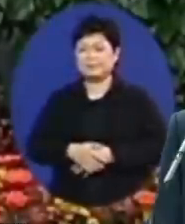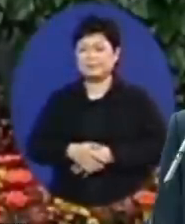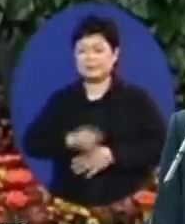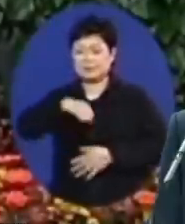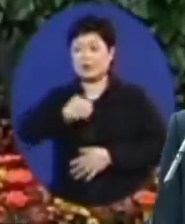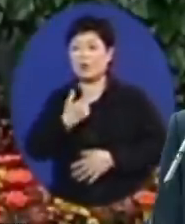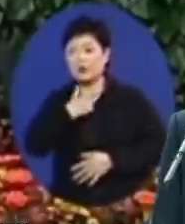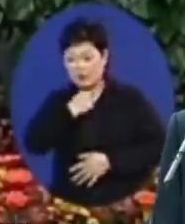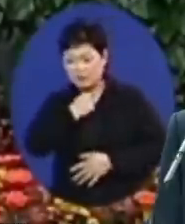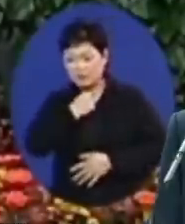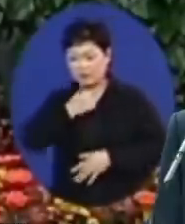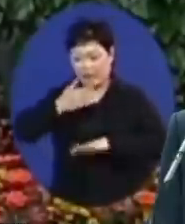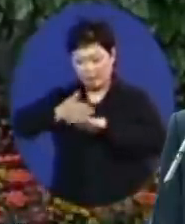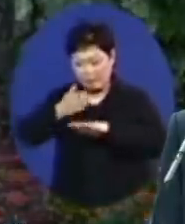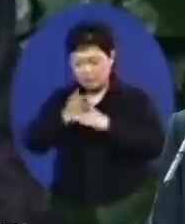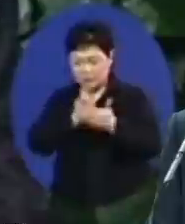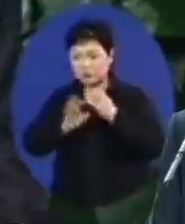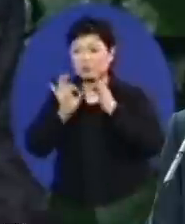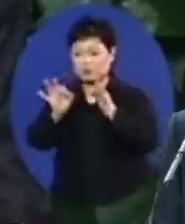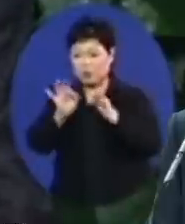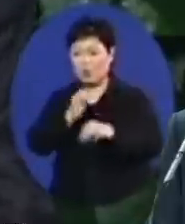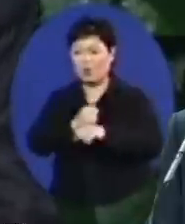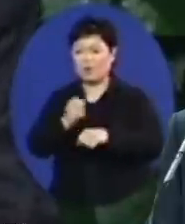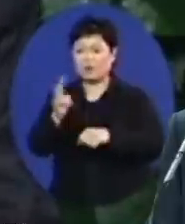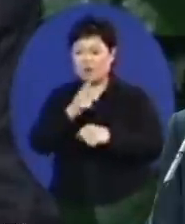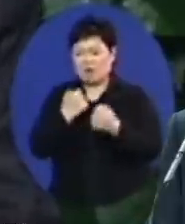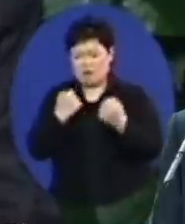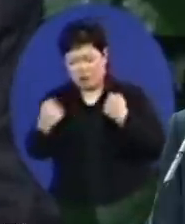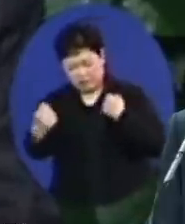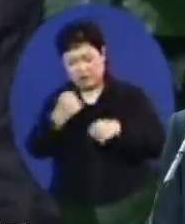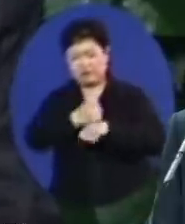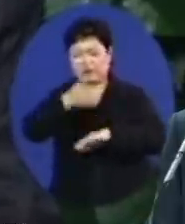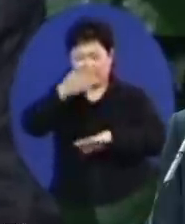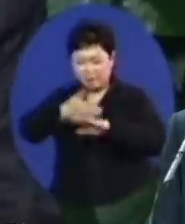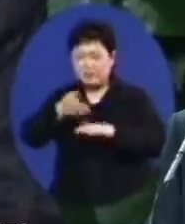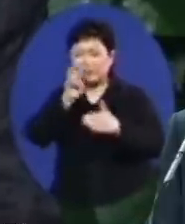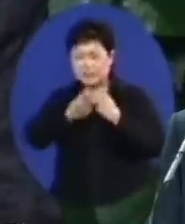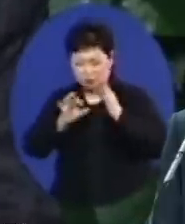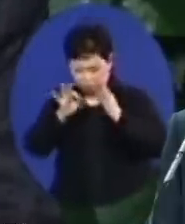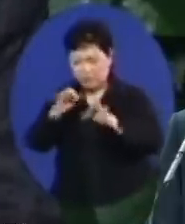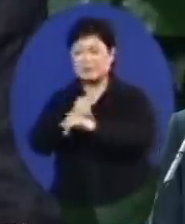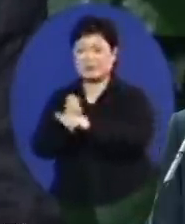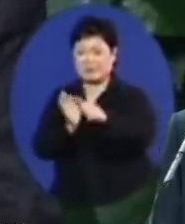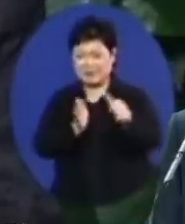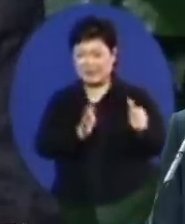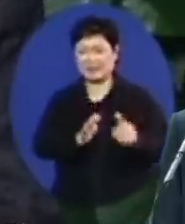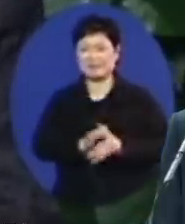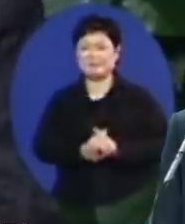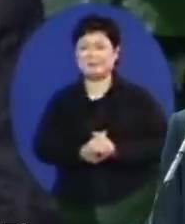자원해서라도 감사하고 찬송하고 억지로라도 감사하고 찬양을 하십시다.